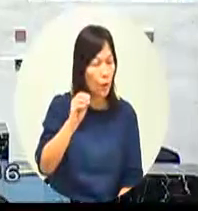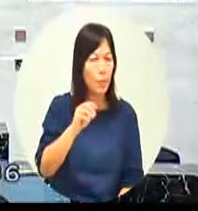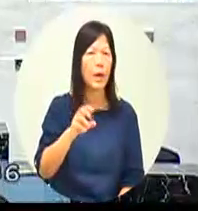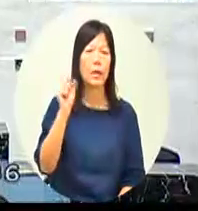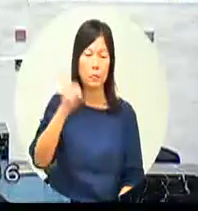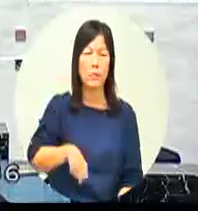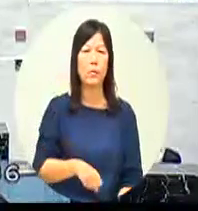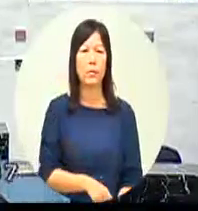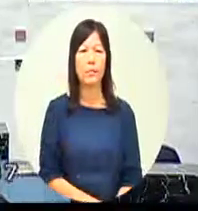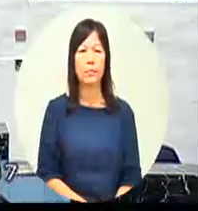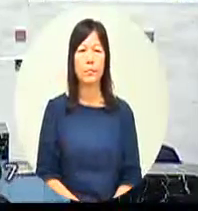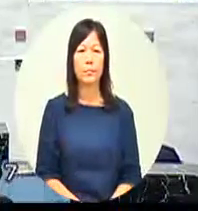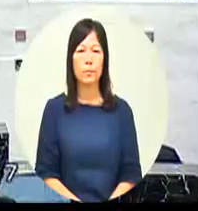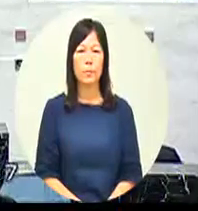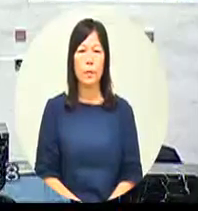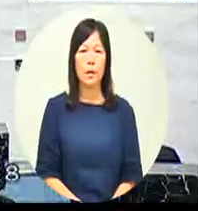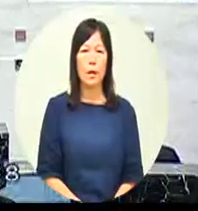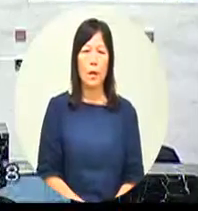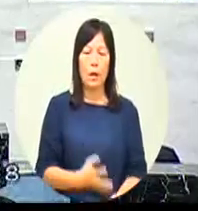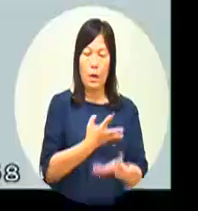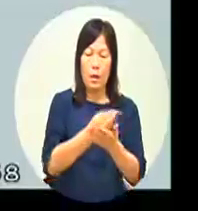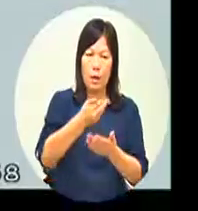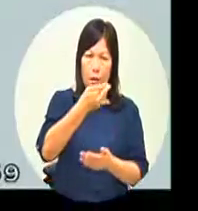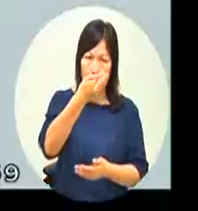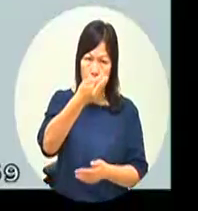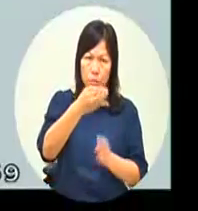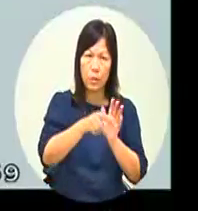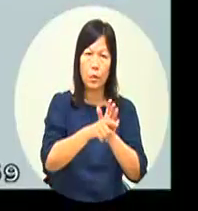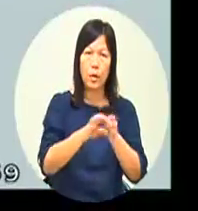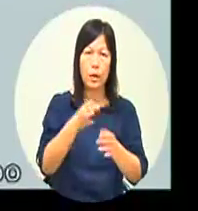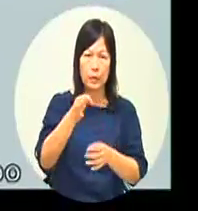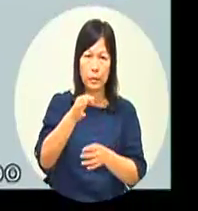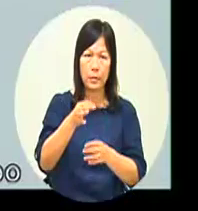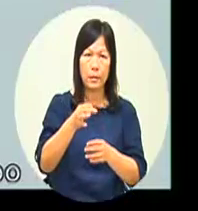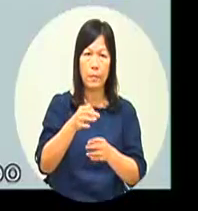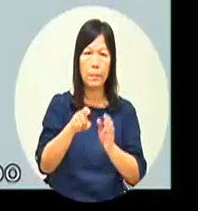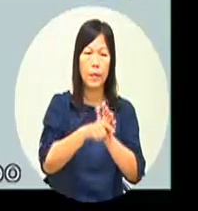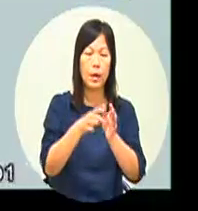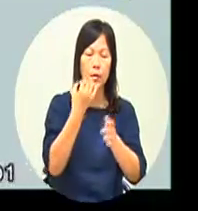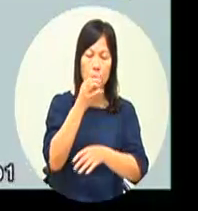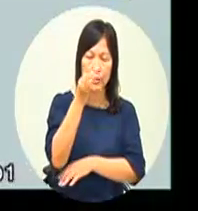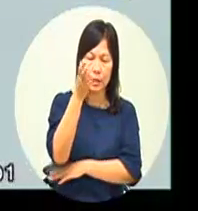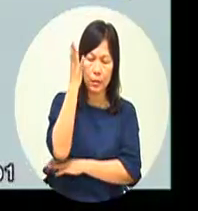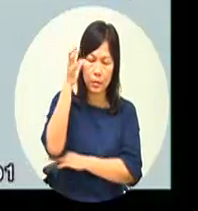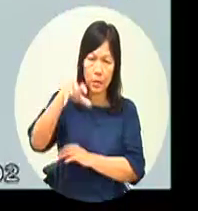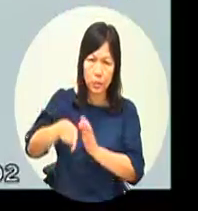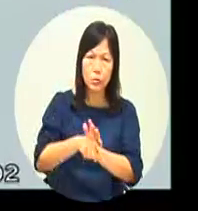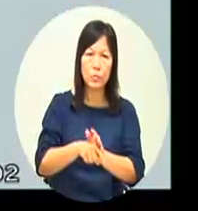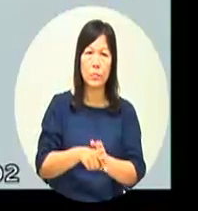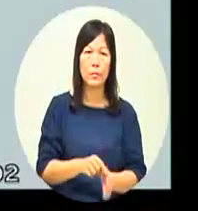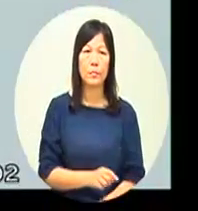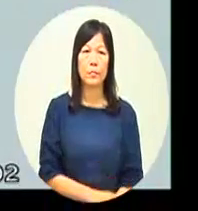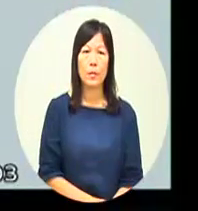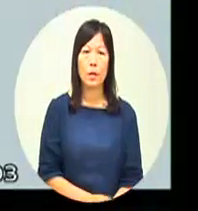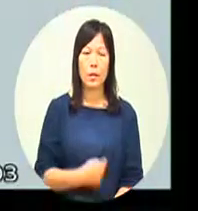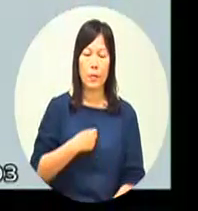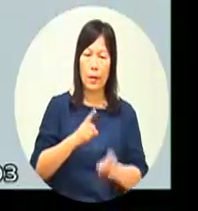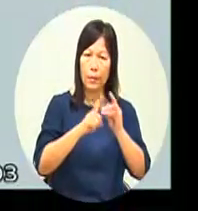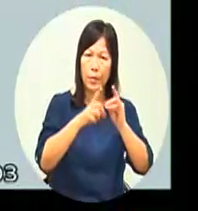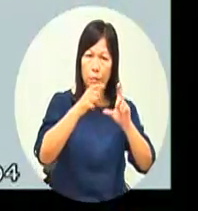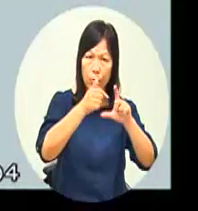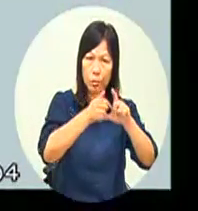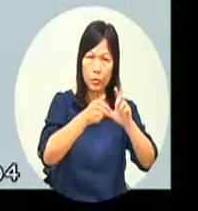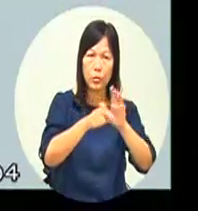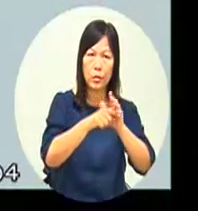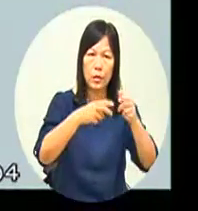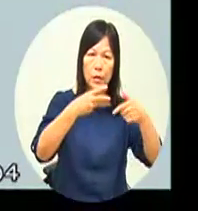查。 案号九，类别财经，报告机关高雄市政府财政局，本市弥陀区